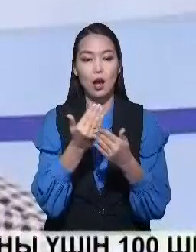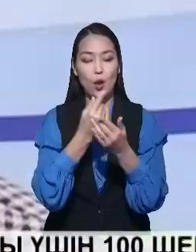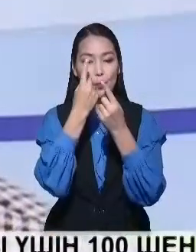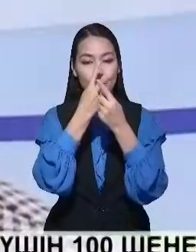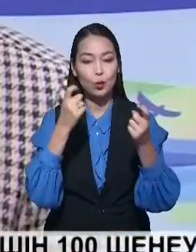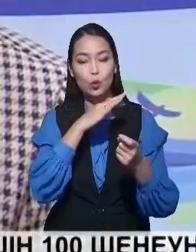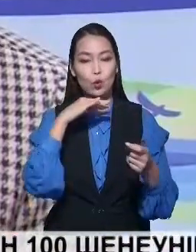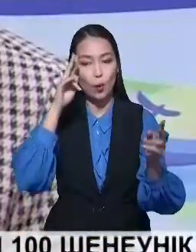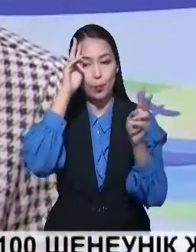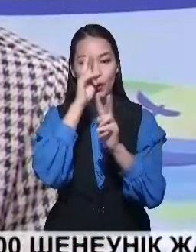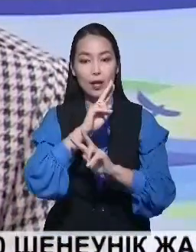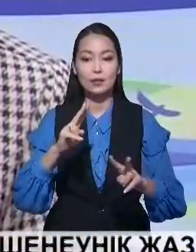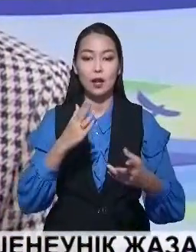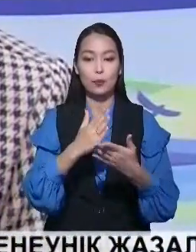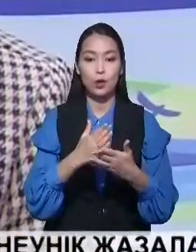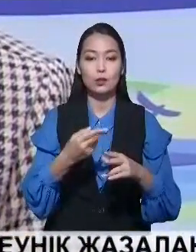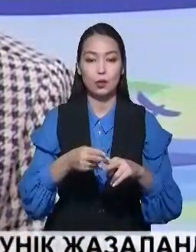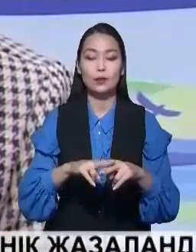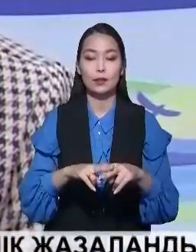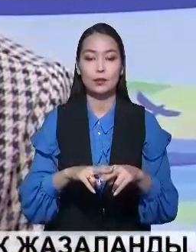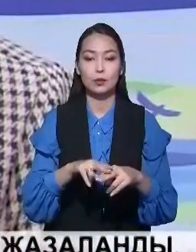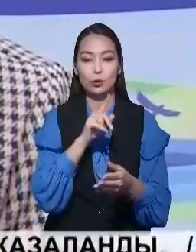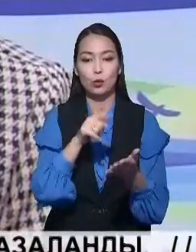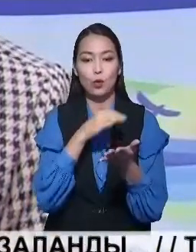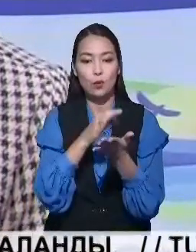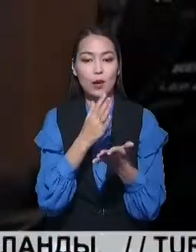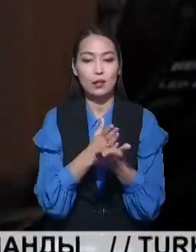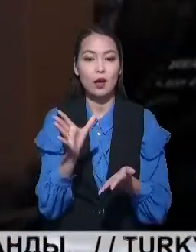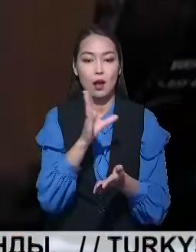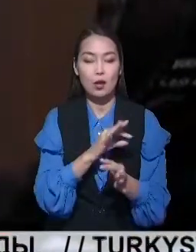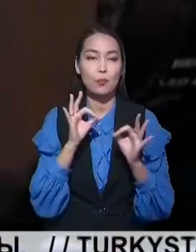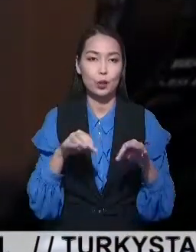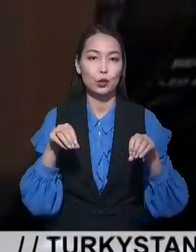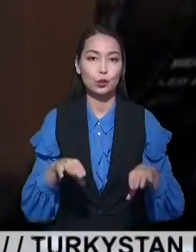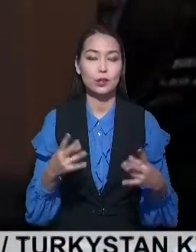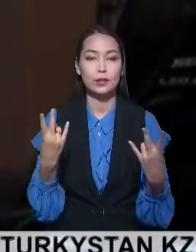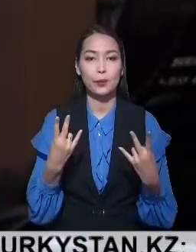бермегенінен ойлаймыз, енді халқымыз дұрыс шешімге келеді.